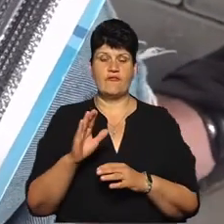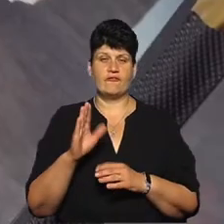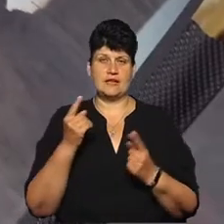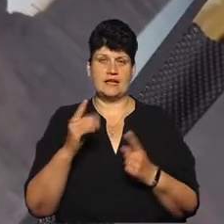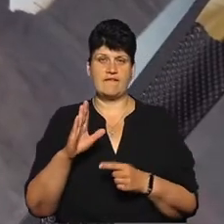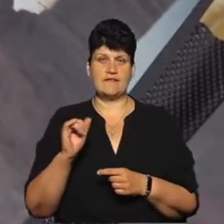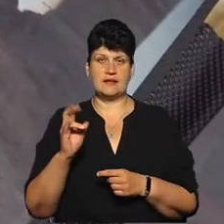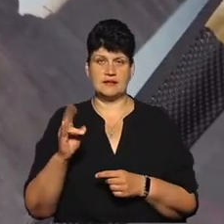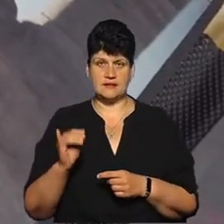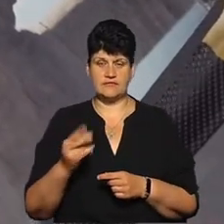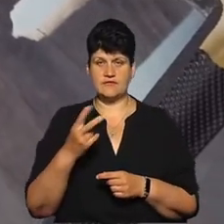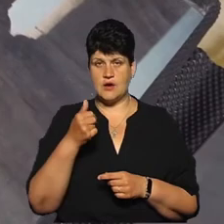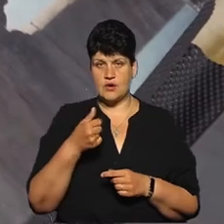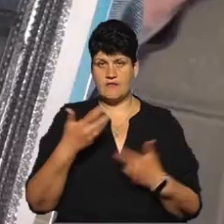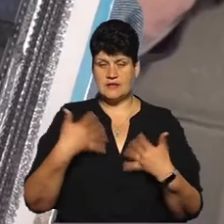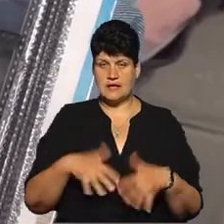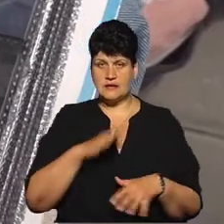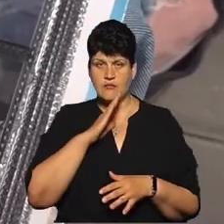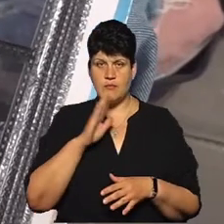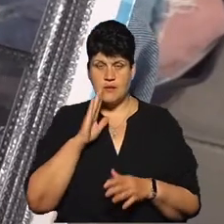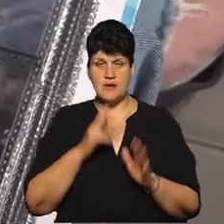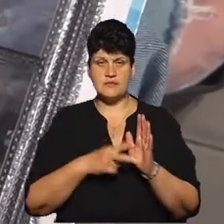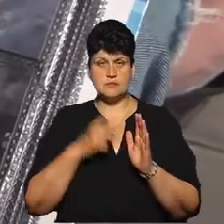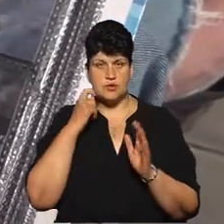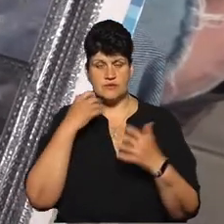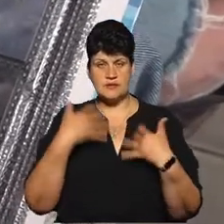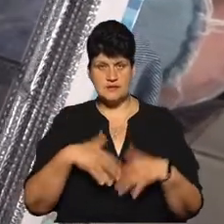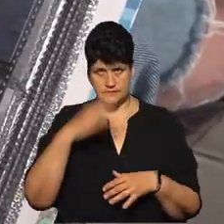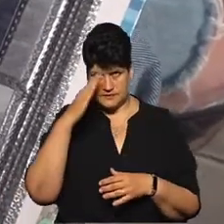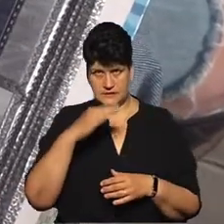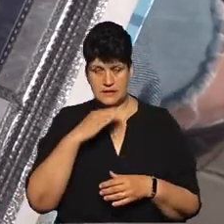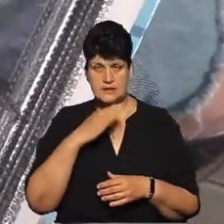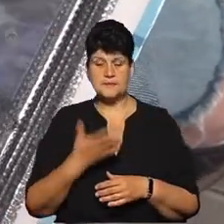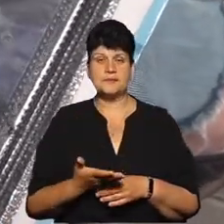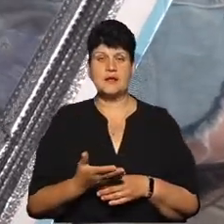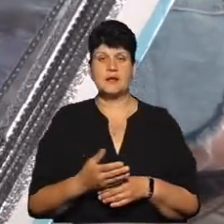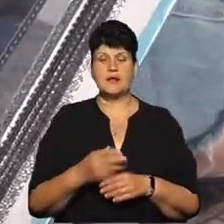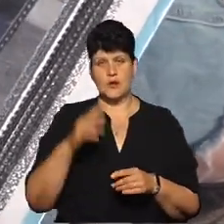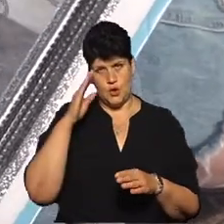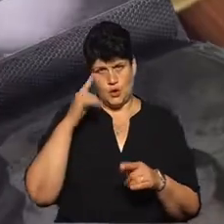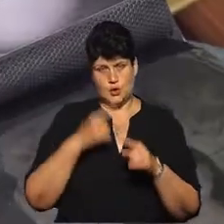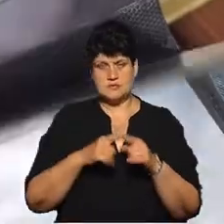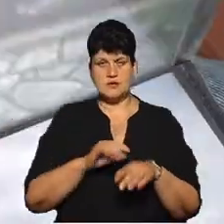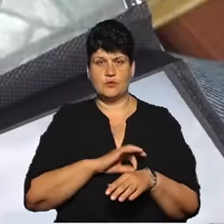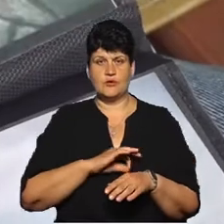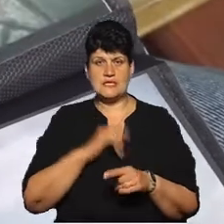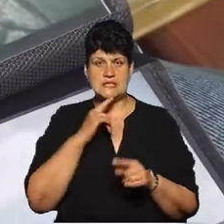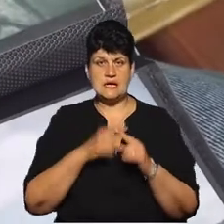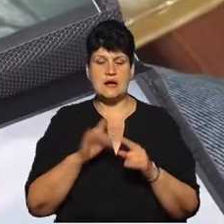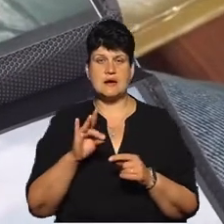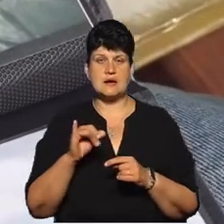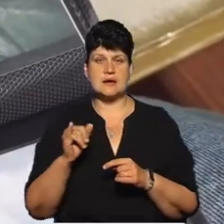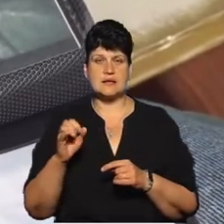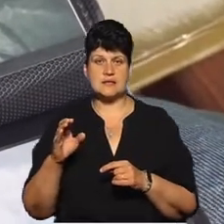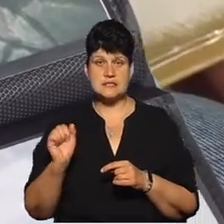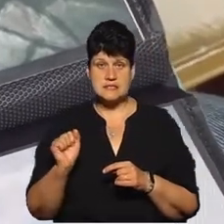маму, а в 7 – батька. Хлопця виховувала сестра Раїса. З нею він проживав у студентському гуртожитку. Відтак інколи відвідував